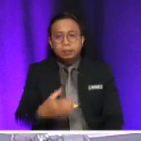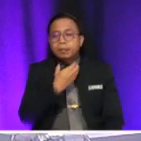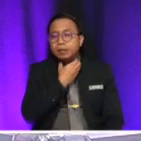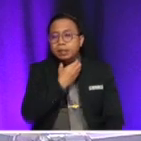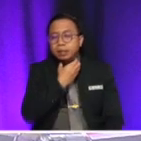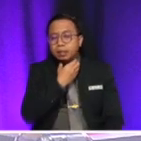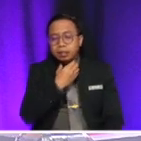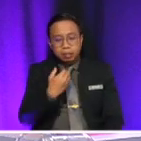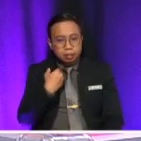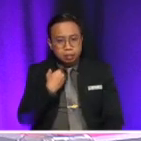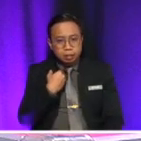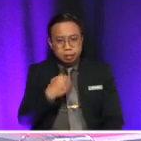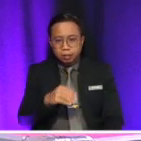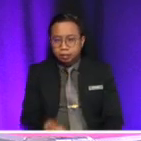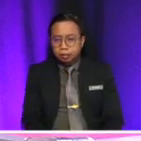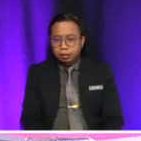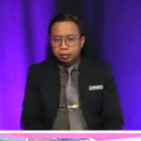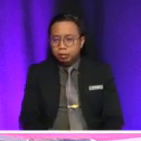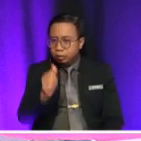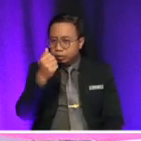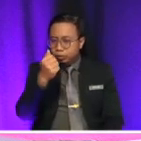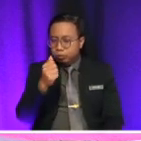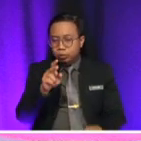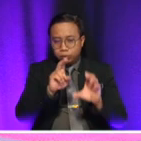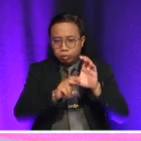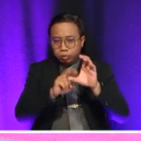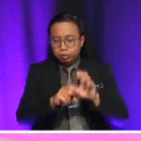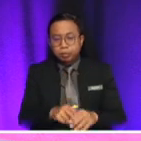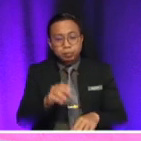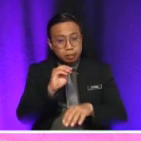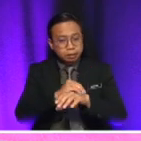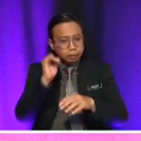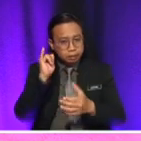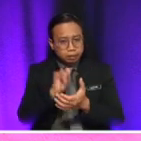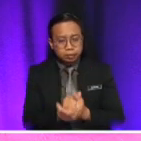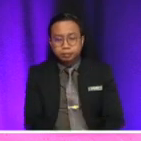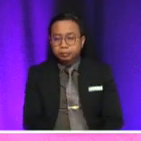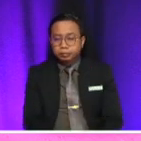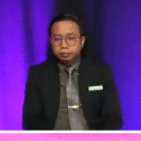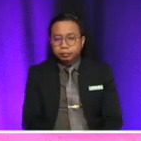kita Letakkan kursi yang paling banyak 10 kursi tadi ketika itu